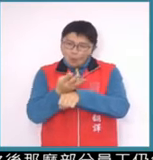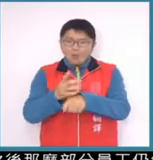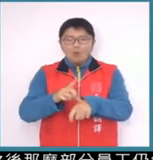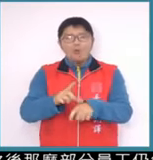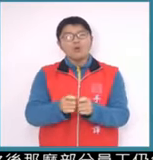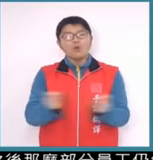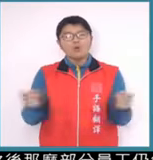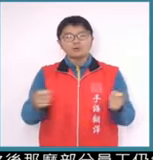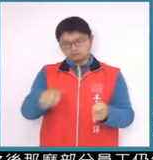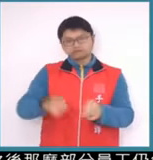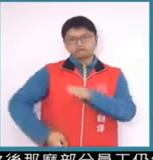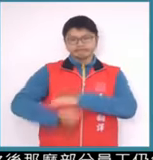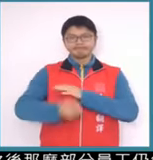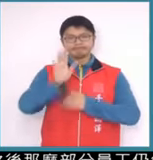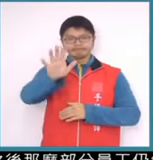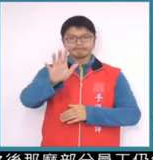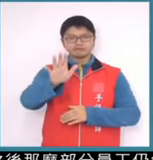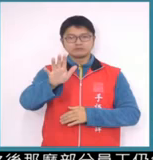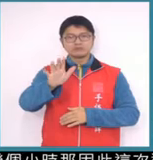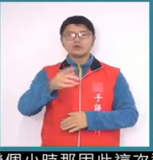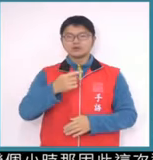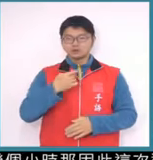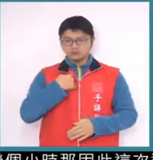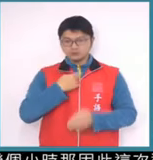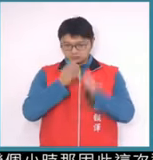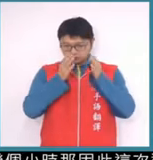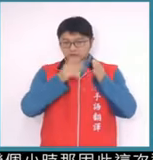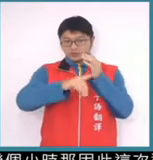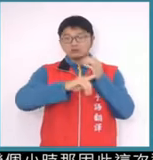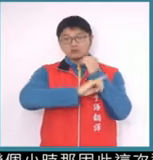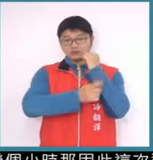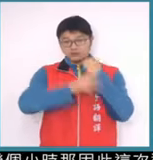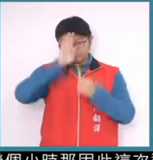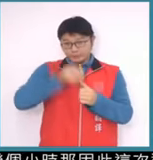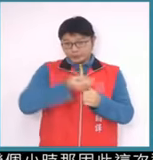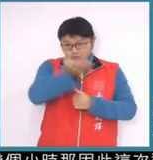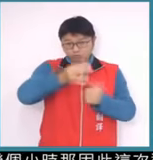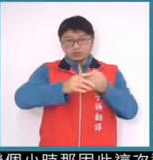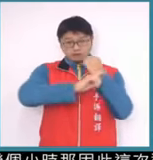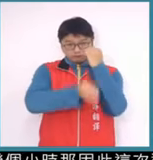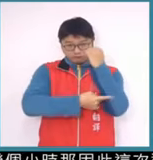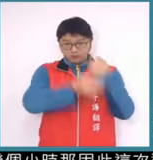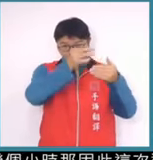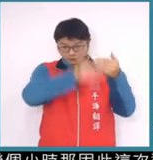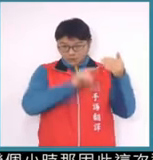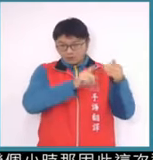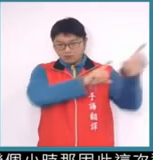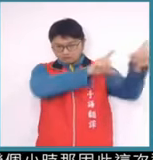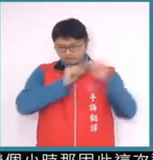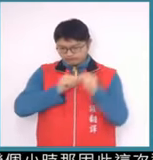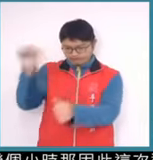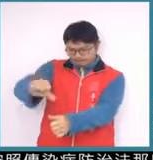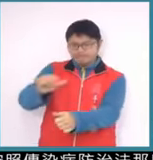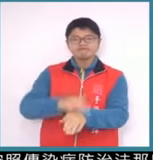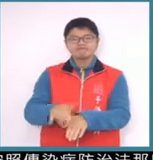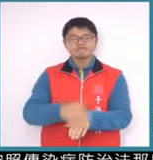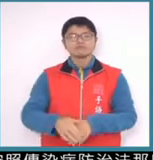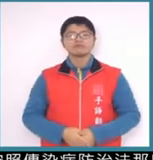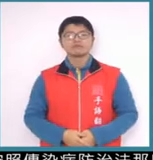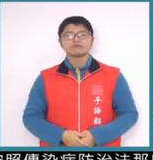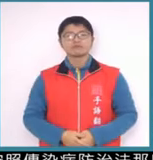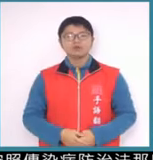此这是违反规定的，那我们会按照传染病防治法那么给予处分哦。这个厂公司方面哦